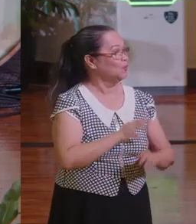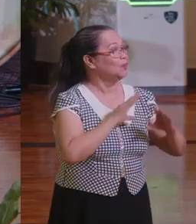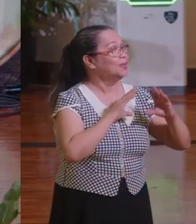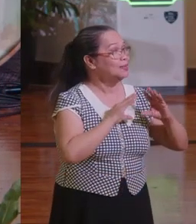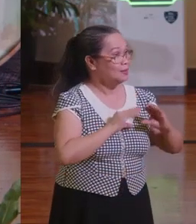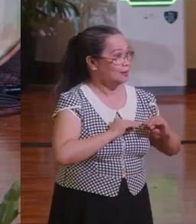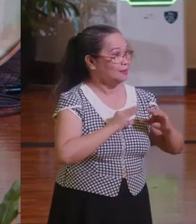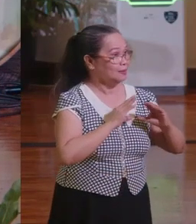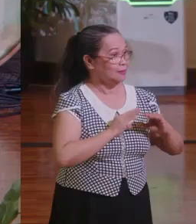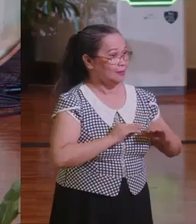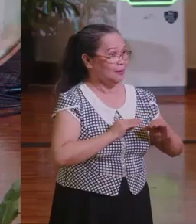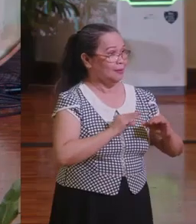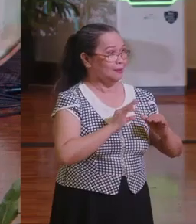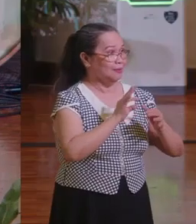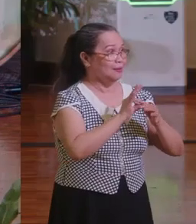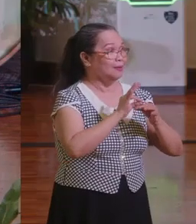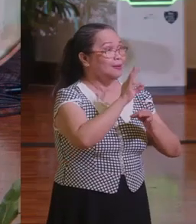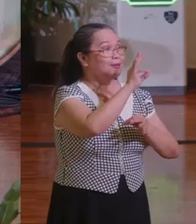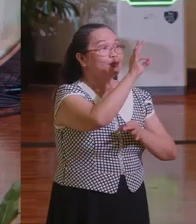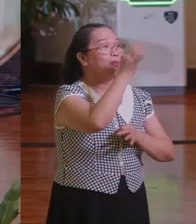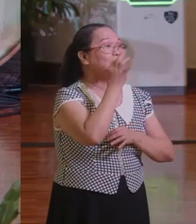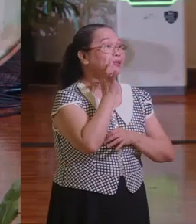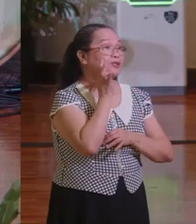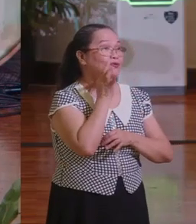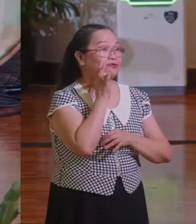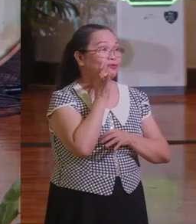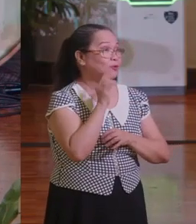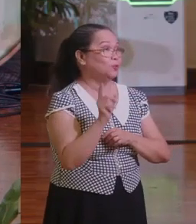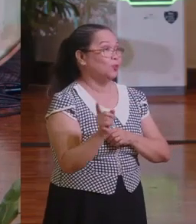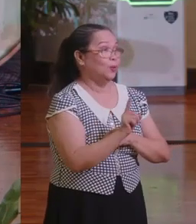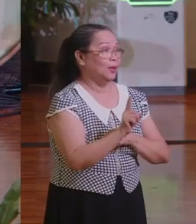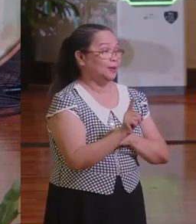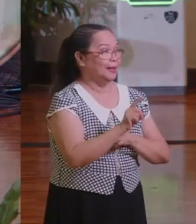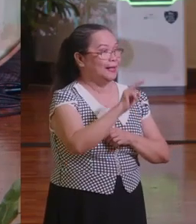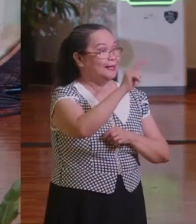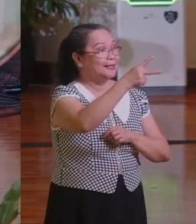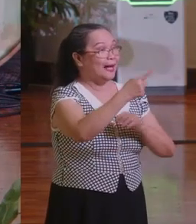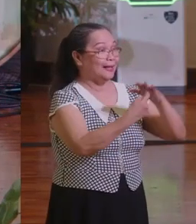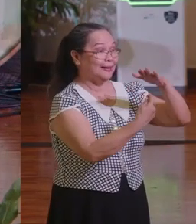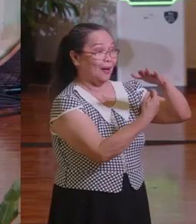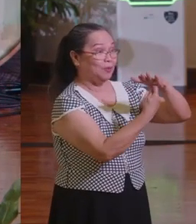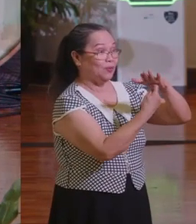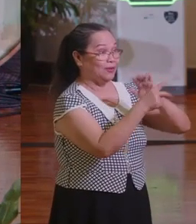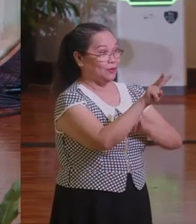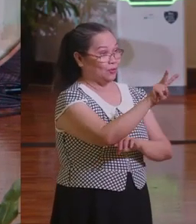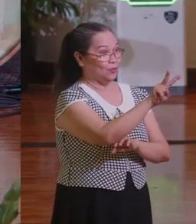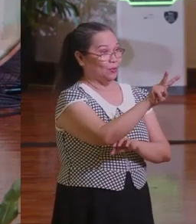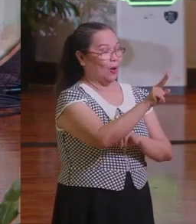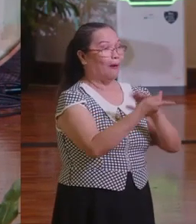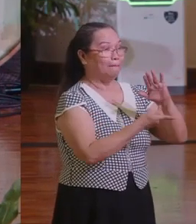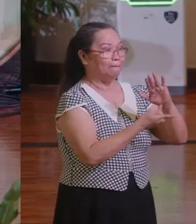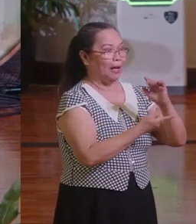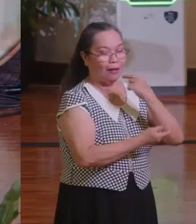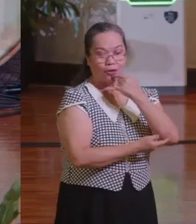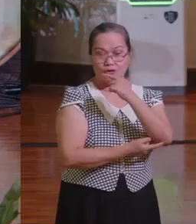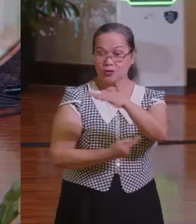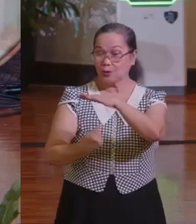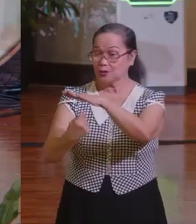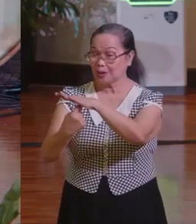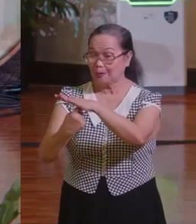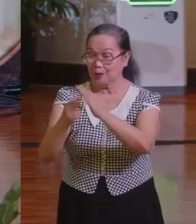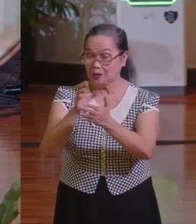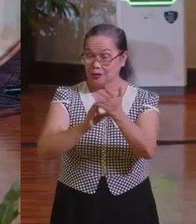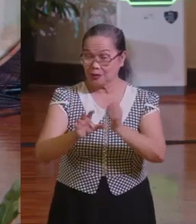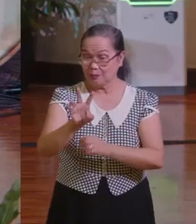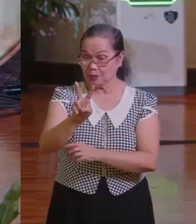Spirit. Sa verse 23. Sa 2 Timothy 2, sabi ni Pablo kay Timothy sa chapter 2